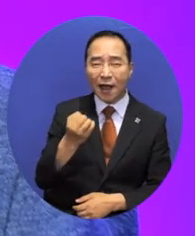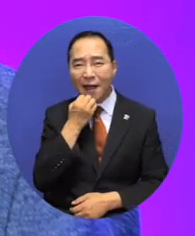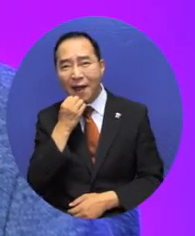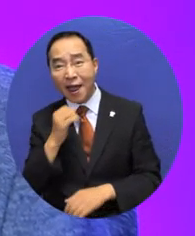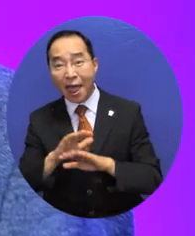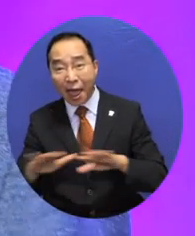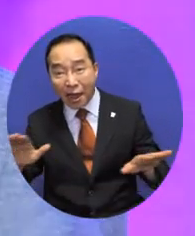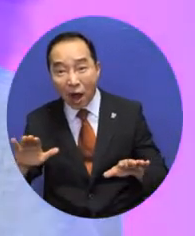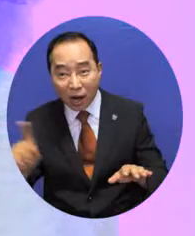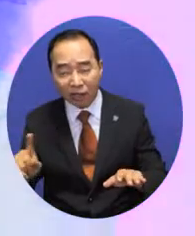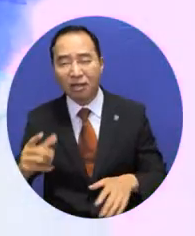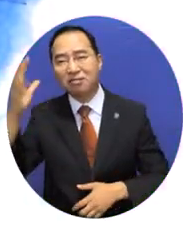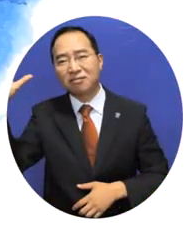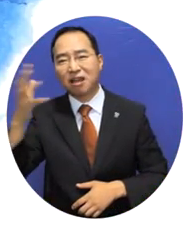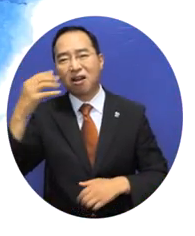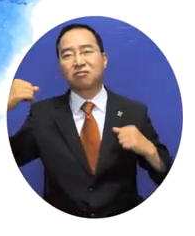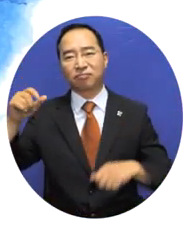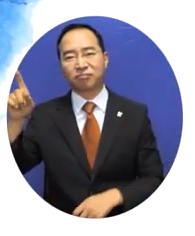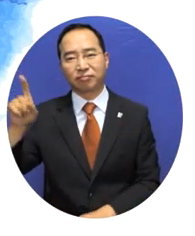구조입니다.